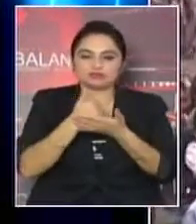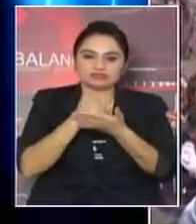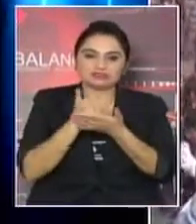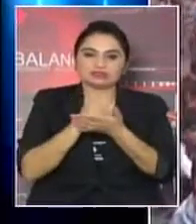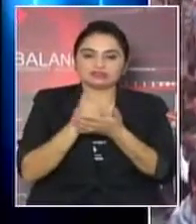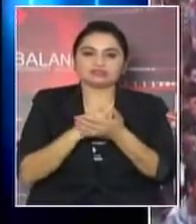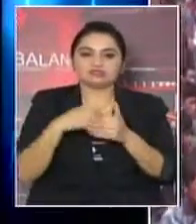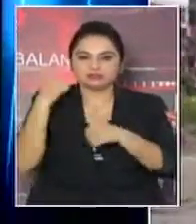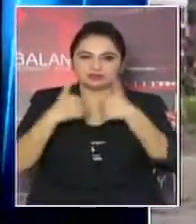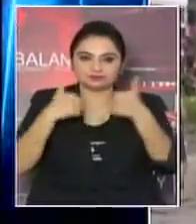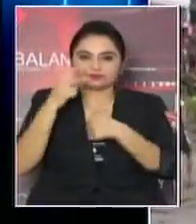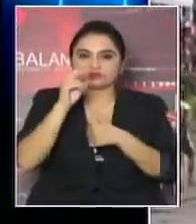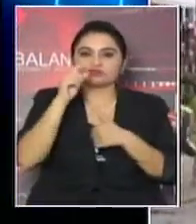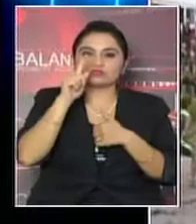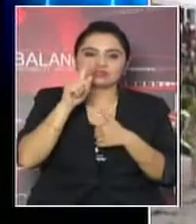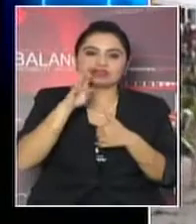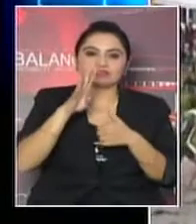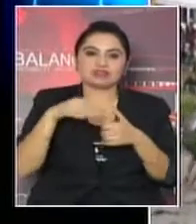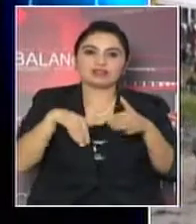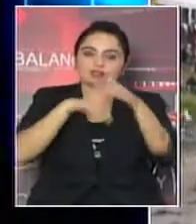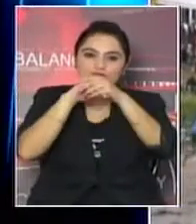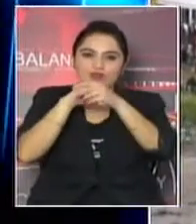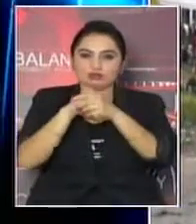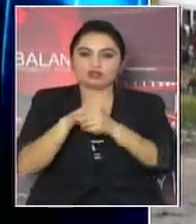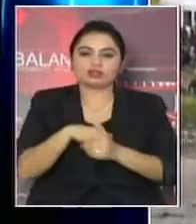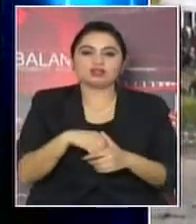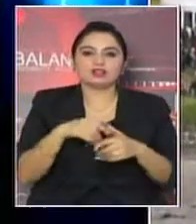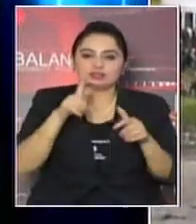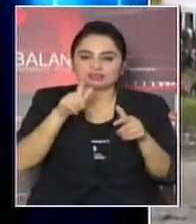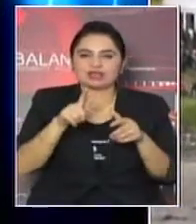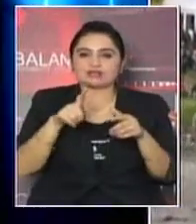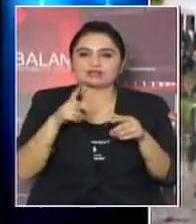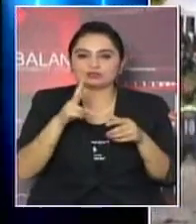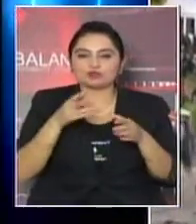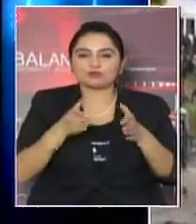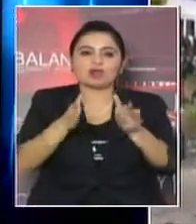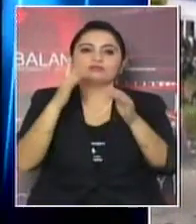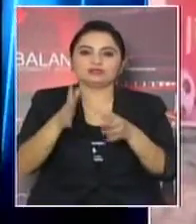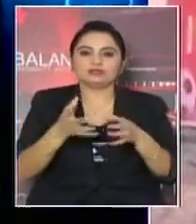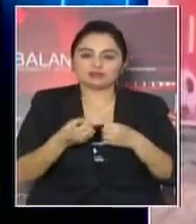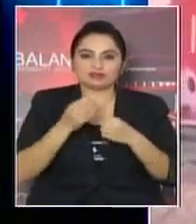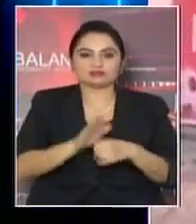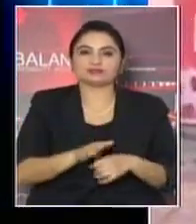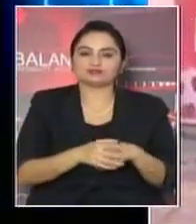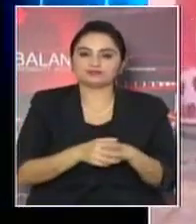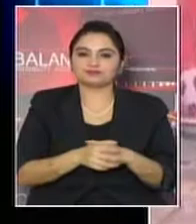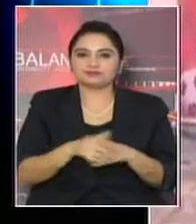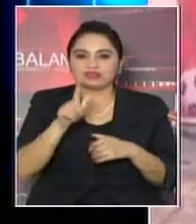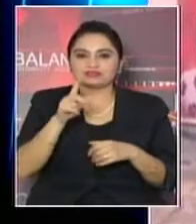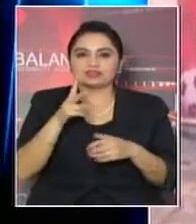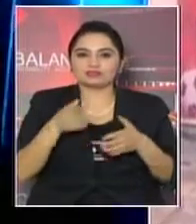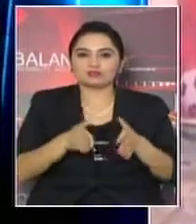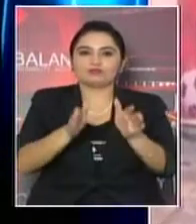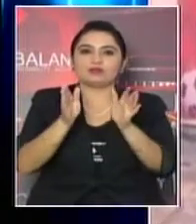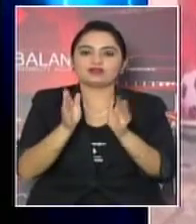च्याम्पियनसिप 2074 भलिबल प्रतियोगिताको उपाधि स्पोर्ट होलिक सप 7 हात पारेको छ।